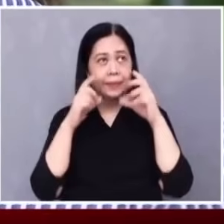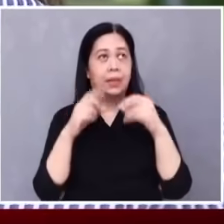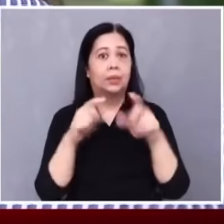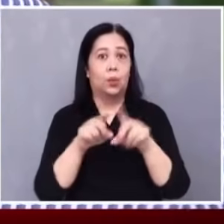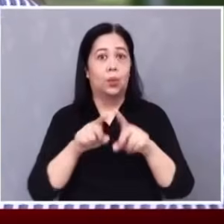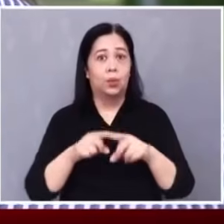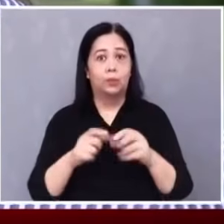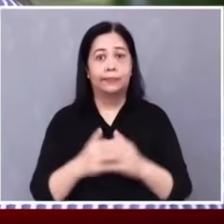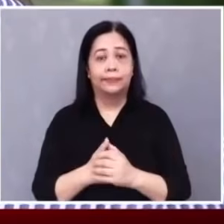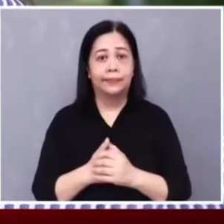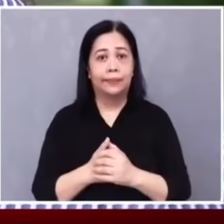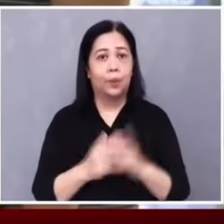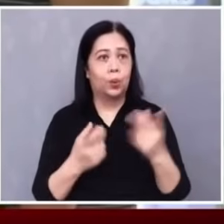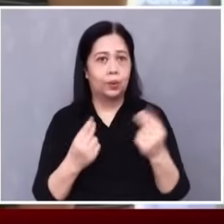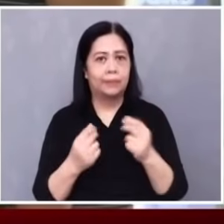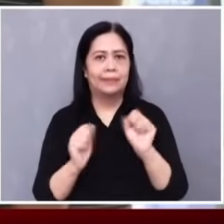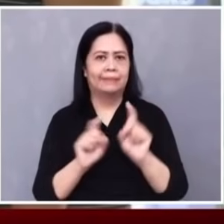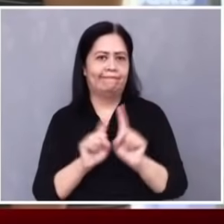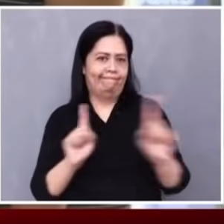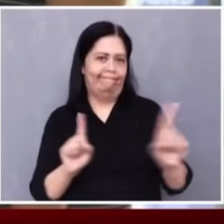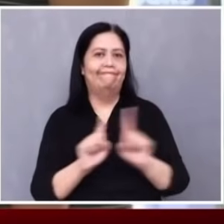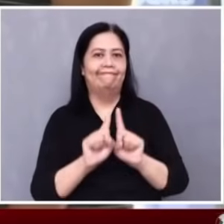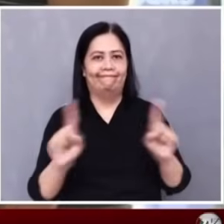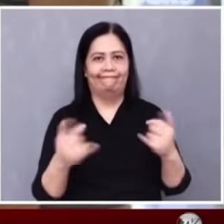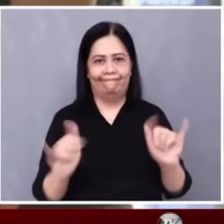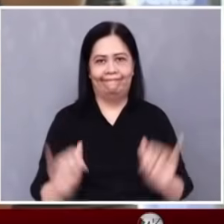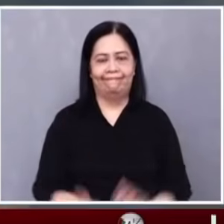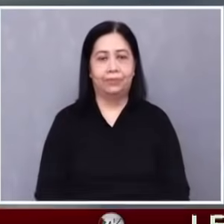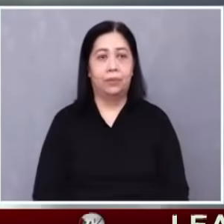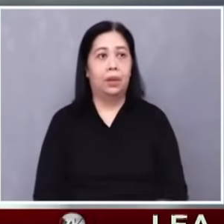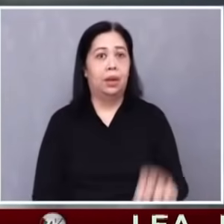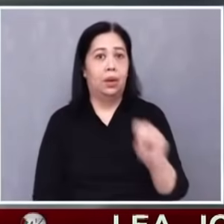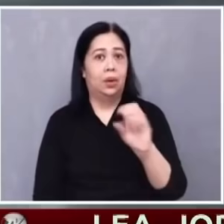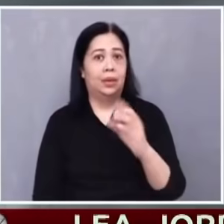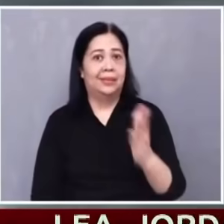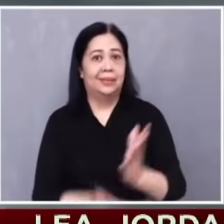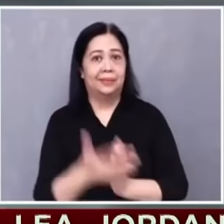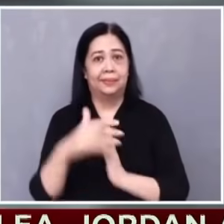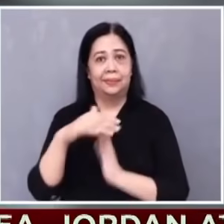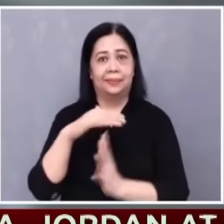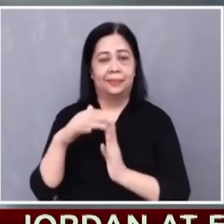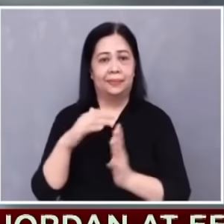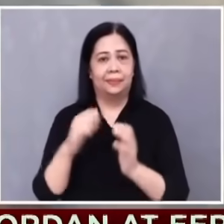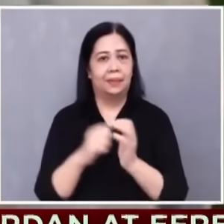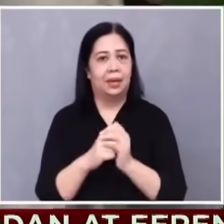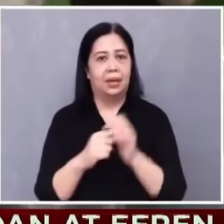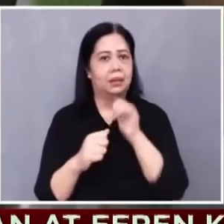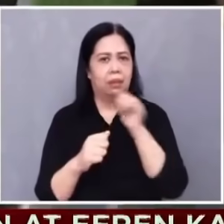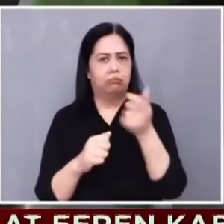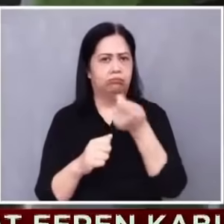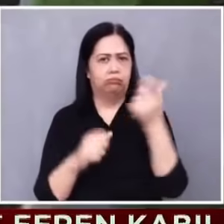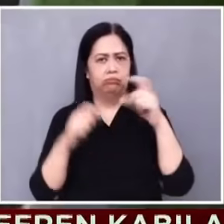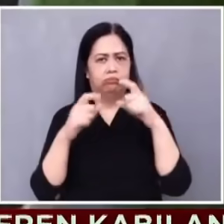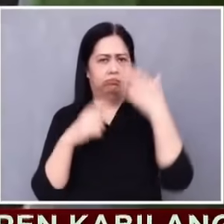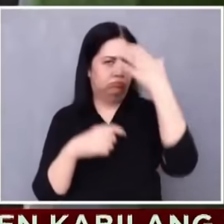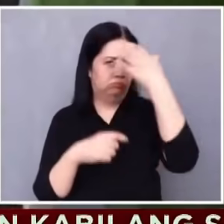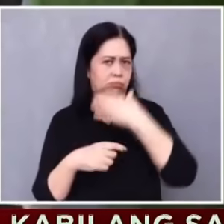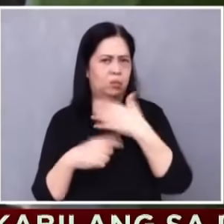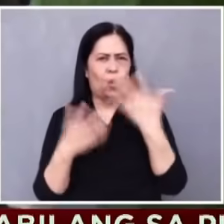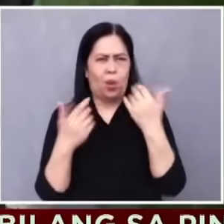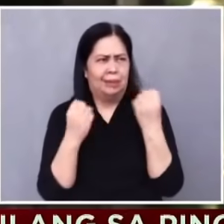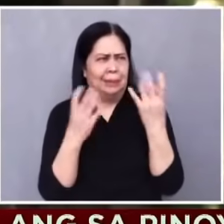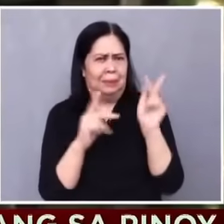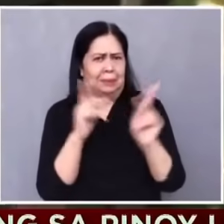to practice safe distancing pa rin. Kaya may ilang consumers na hindi magtatanggal ng face shield dahil sa dami ng tao sa